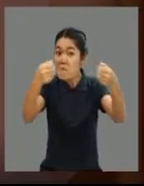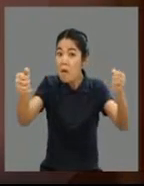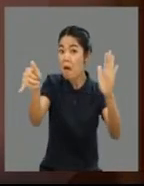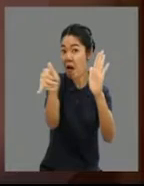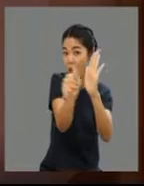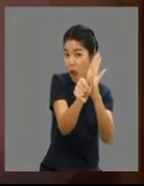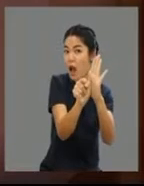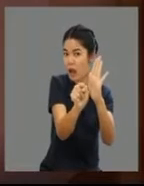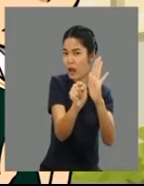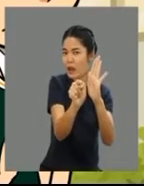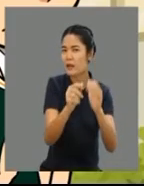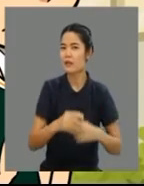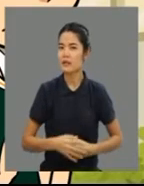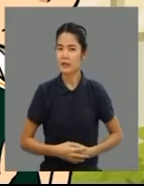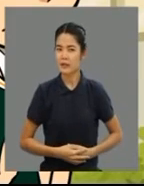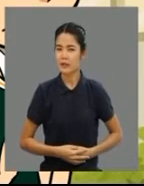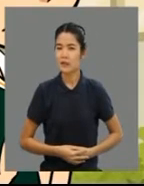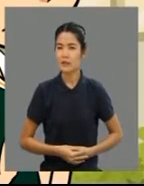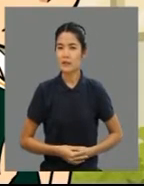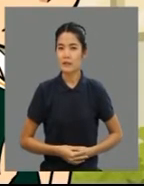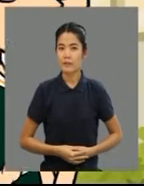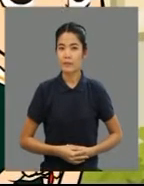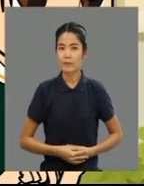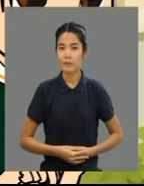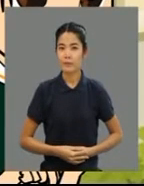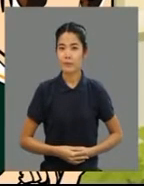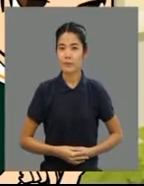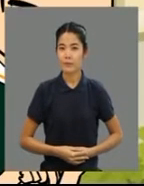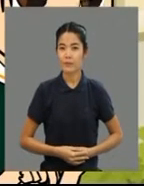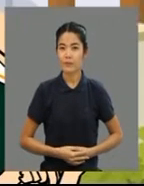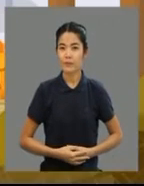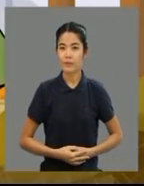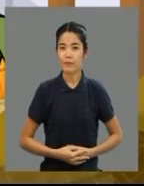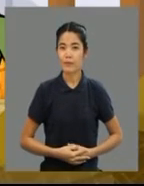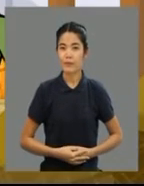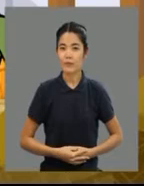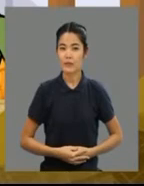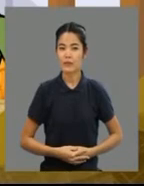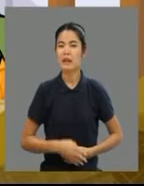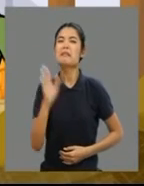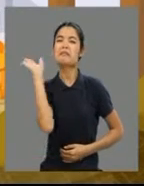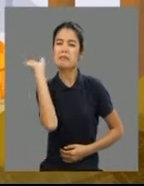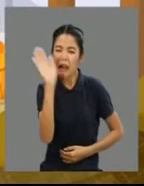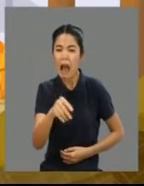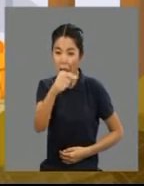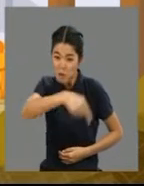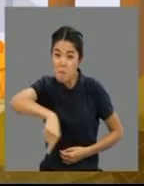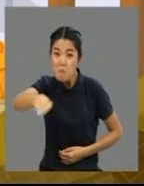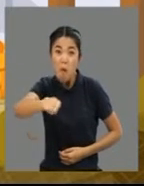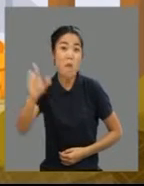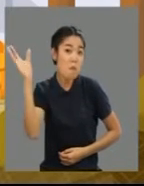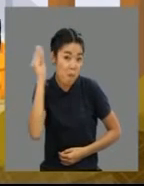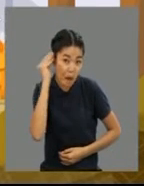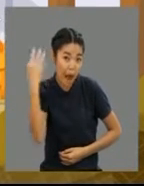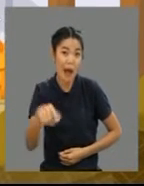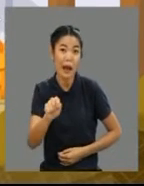ของด้วยล่ะ ตายนี่พวกเธอรู้เรื่องห้